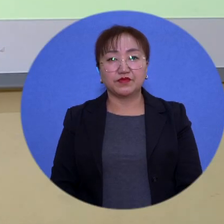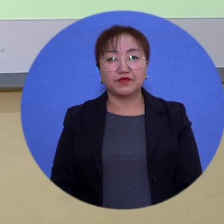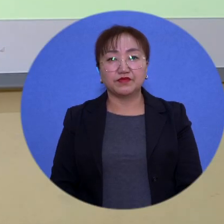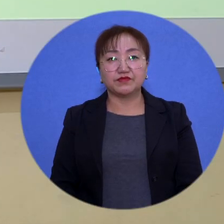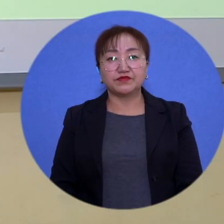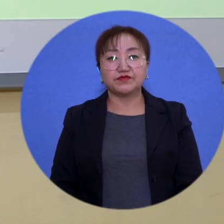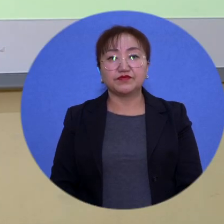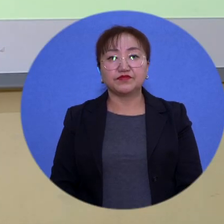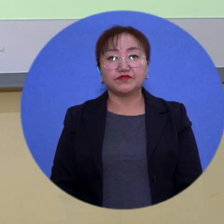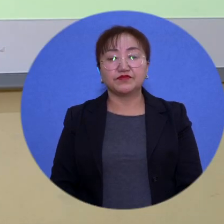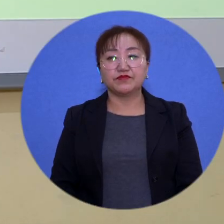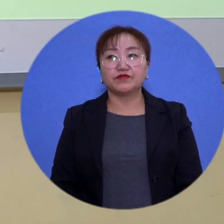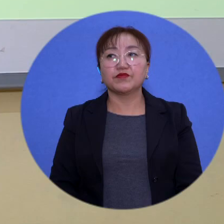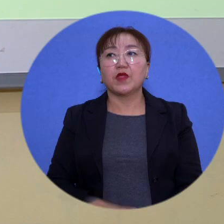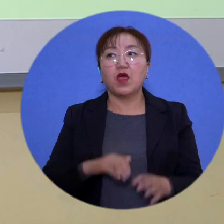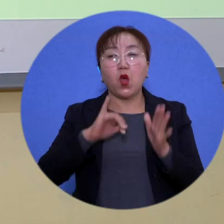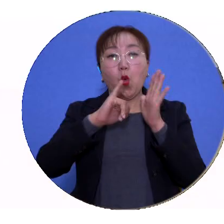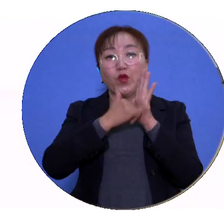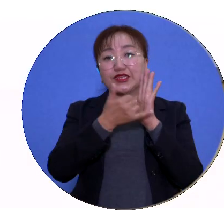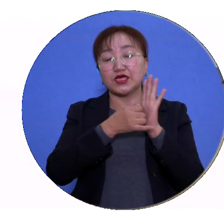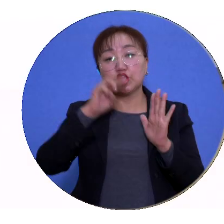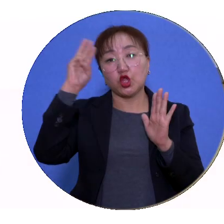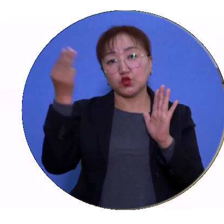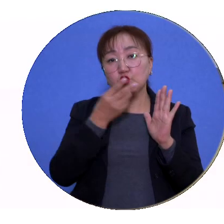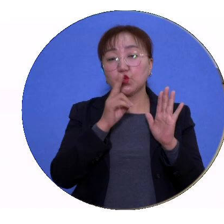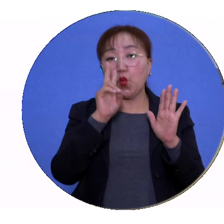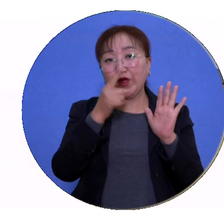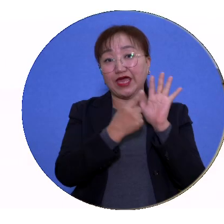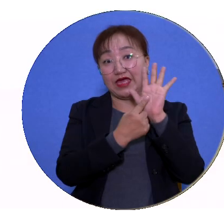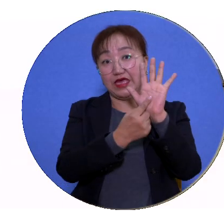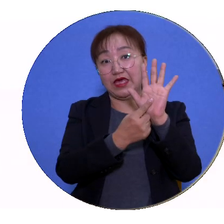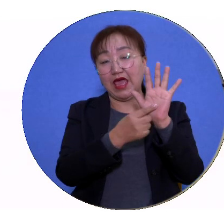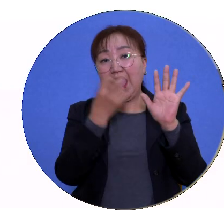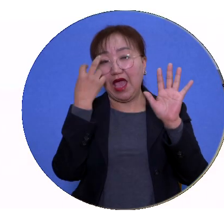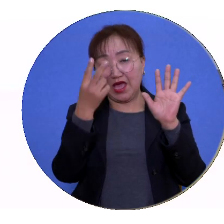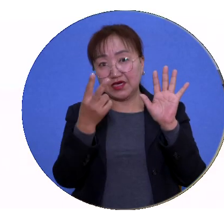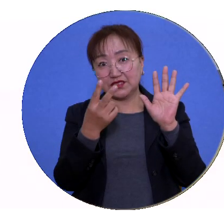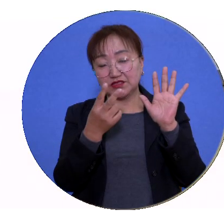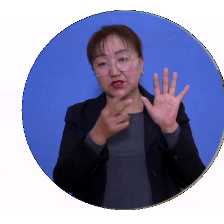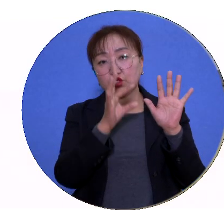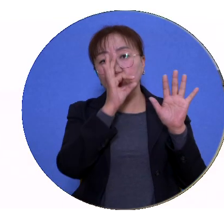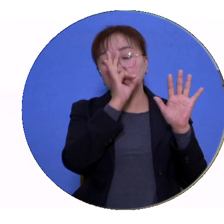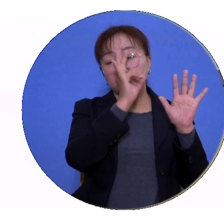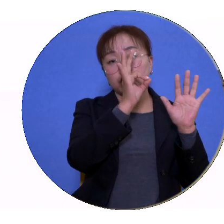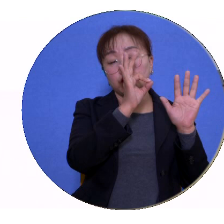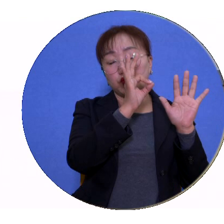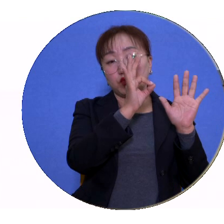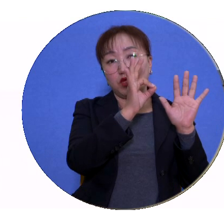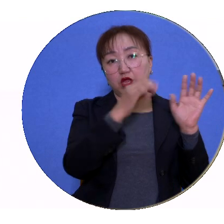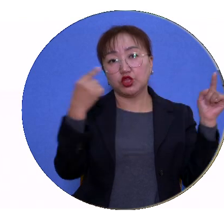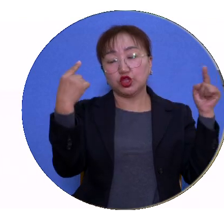Санбартугаваааа өтэг тадруулхүхсэн Тайлбэээг зөв харгалцэууууууллаар аэгсэн дээр танрэээн тэндагилж ахсэн өүгс байгаа бах.